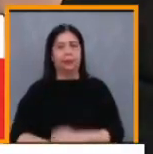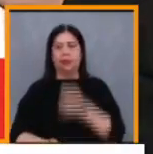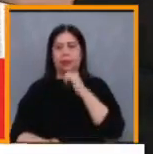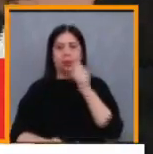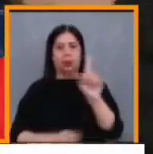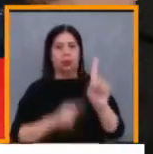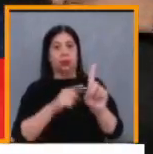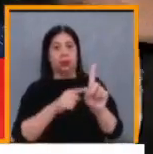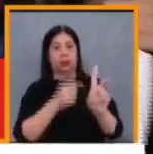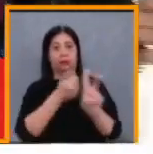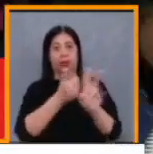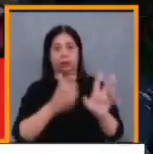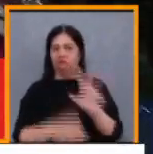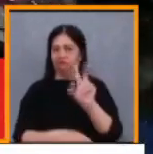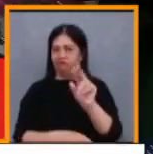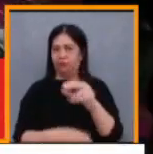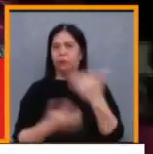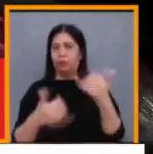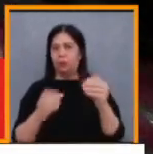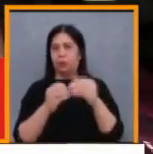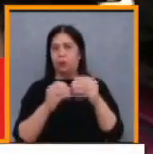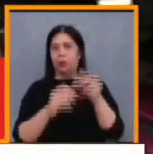ng suspect.